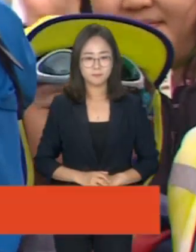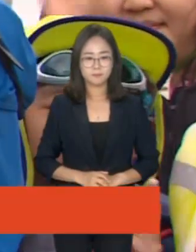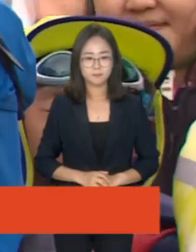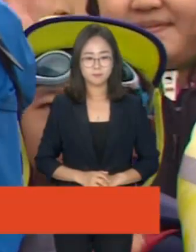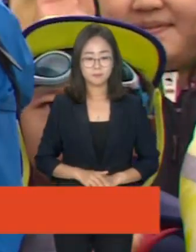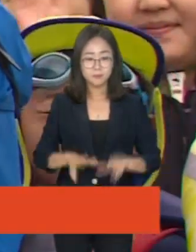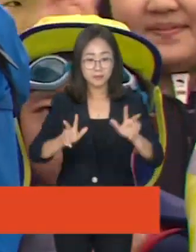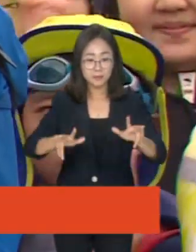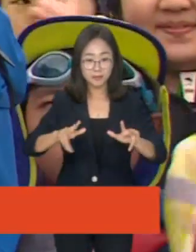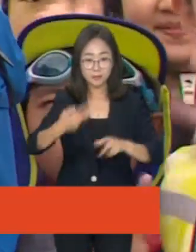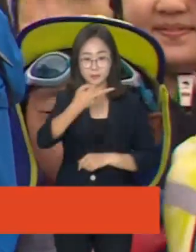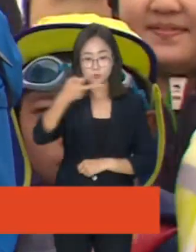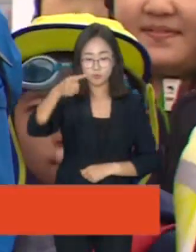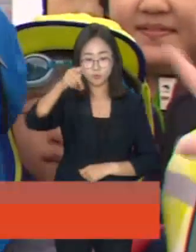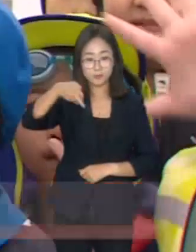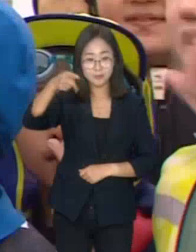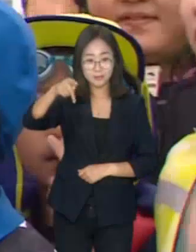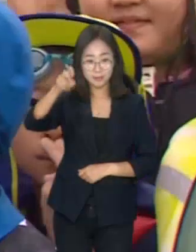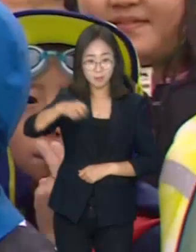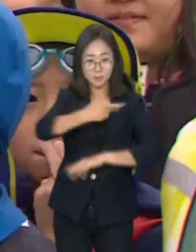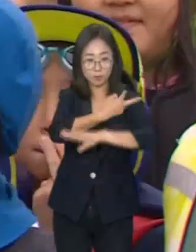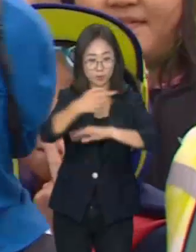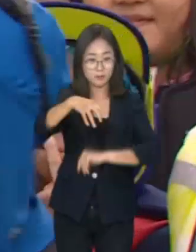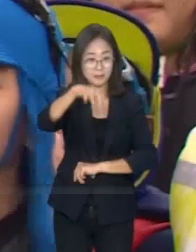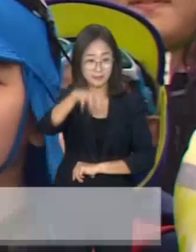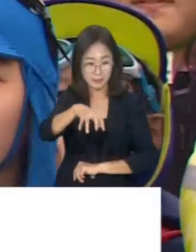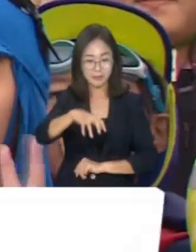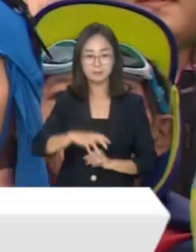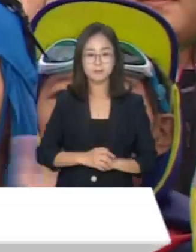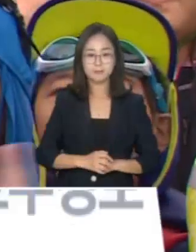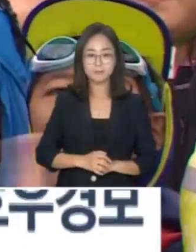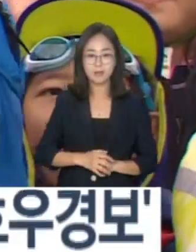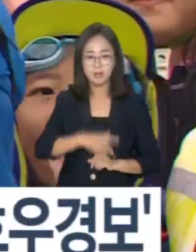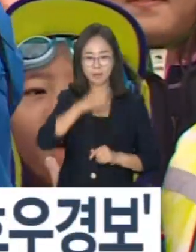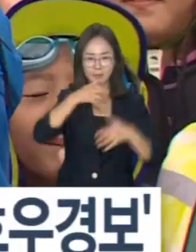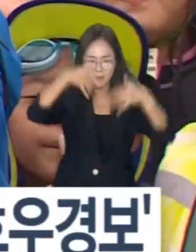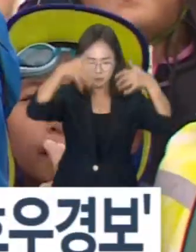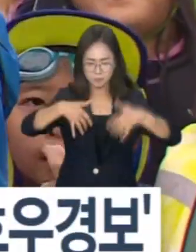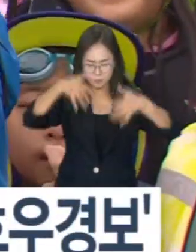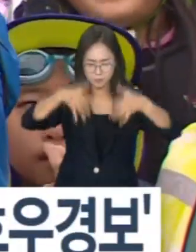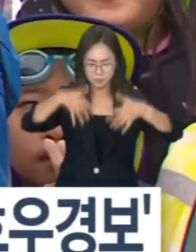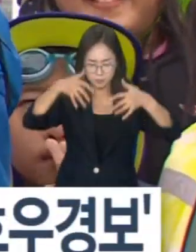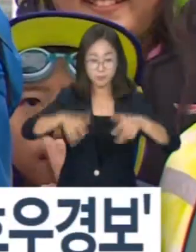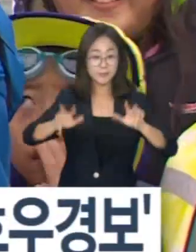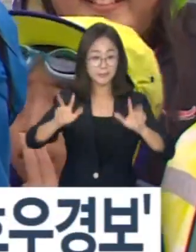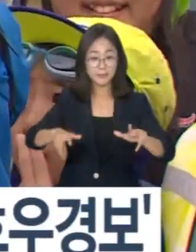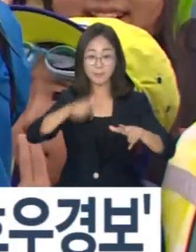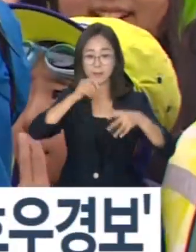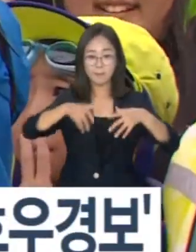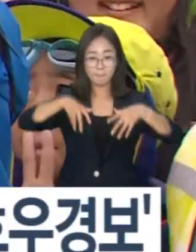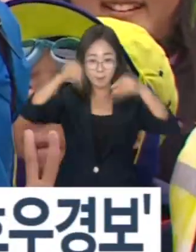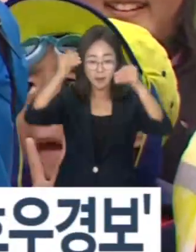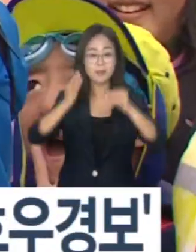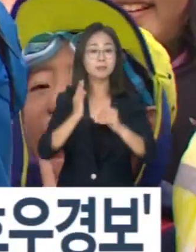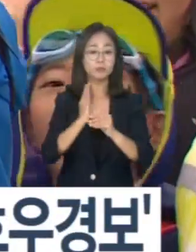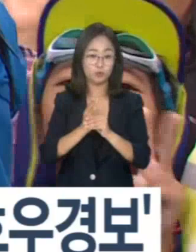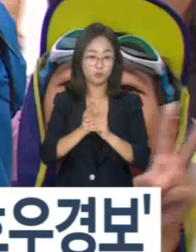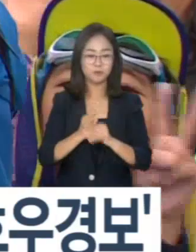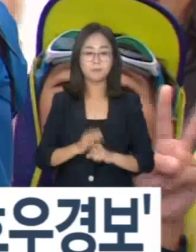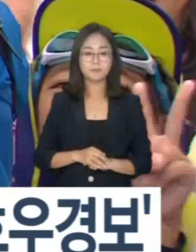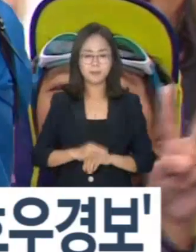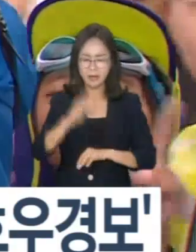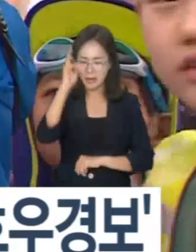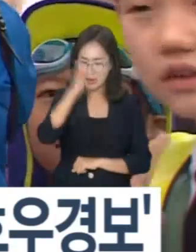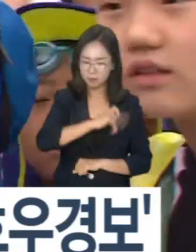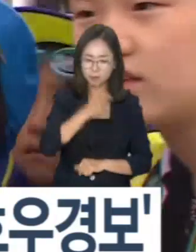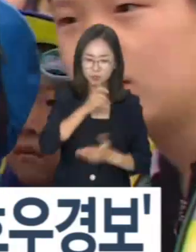네, 저는 지금 뚝성 한강 수영장에 나와 있습니다. 한때 비가 많이 내렸는데요. 지금은 소강 상태를 보이고 있습니다.